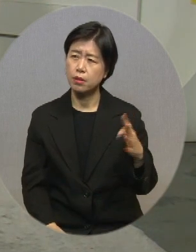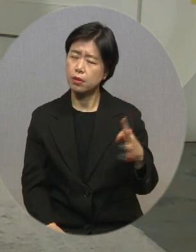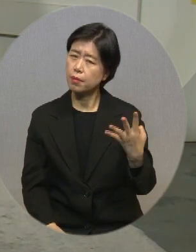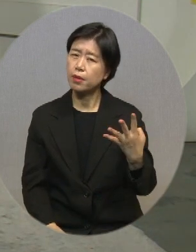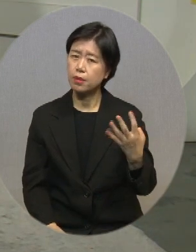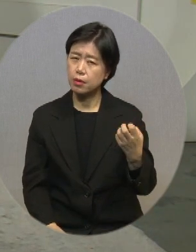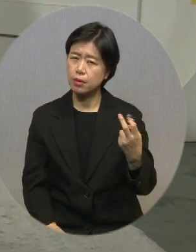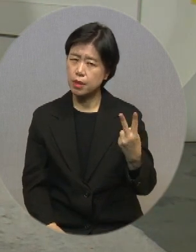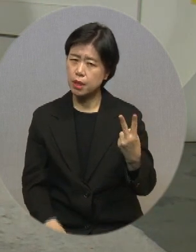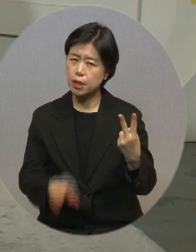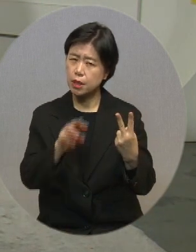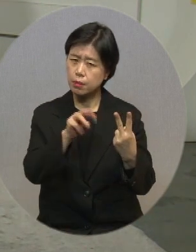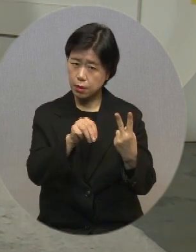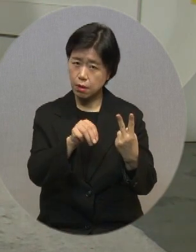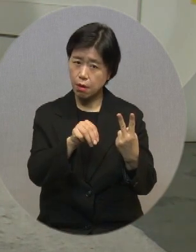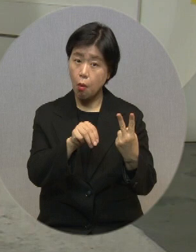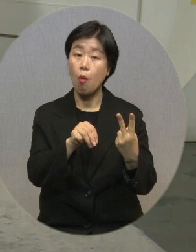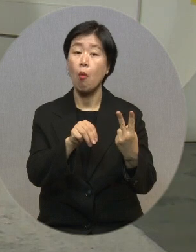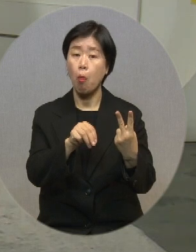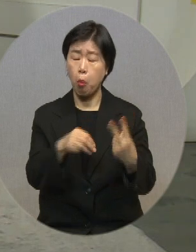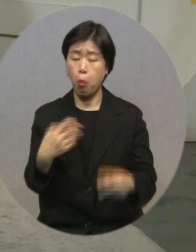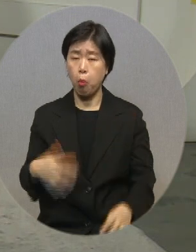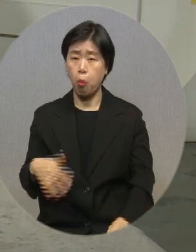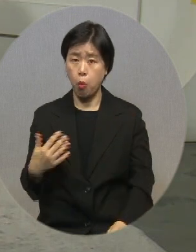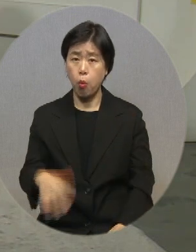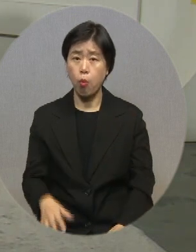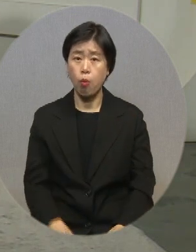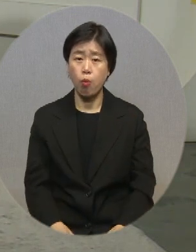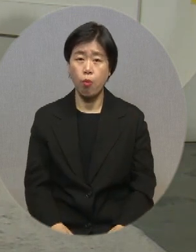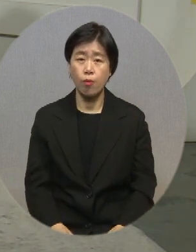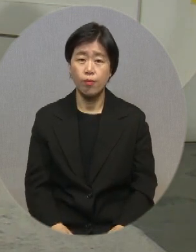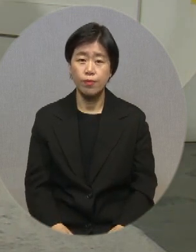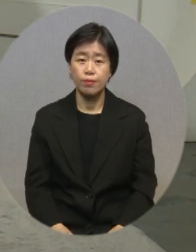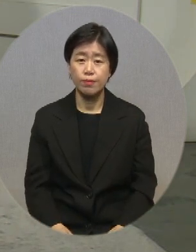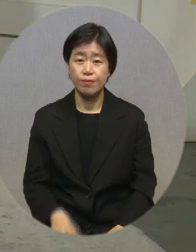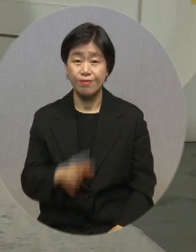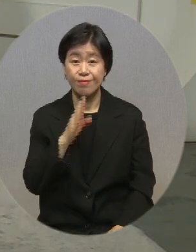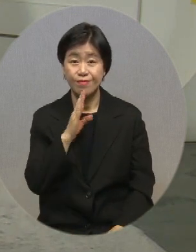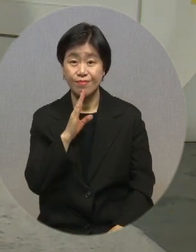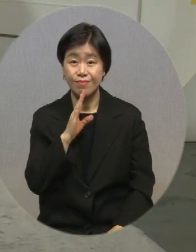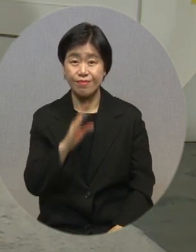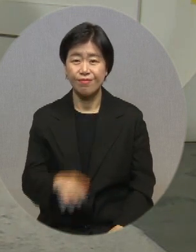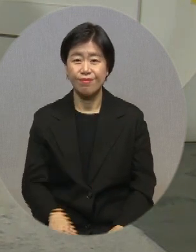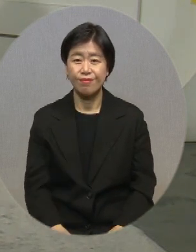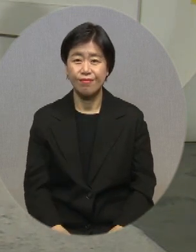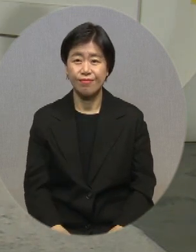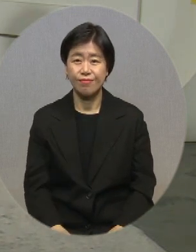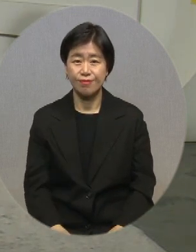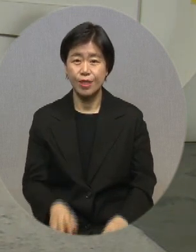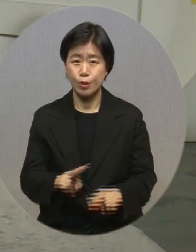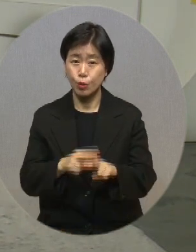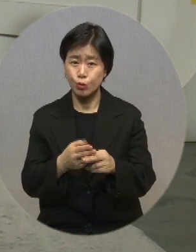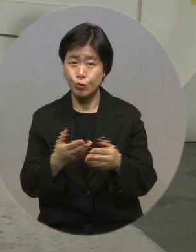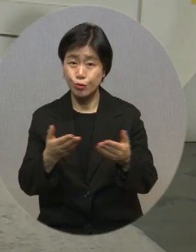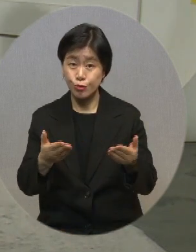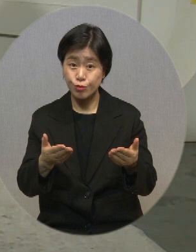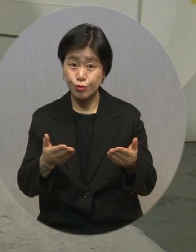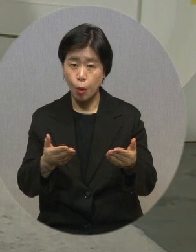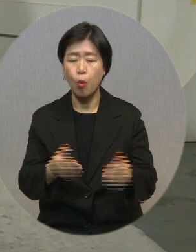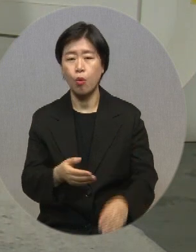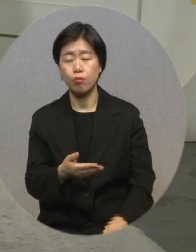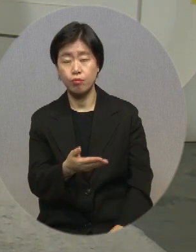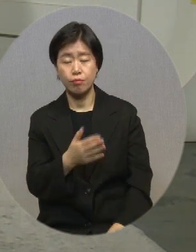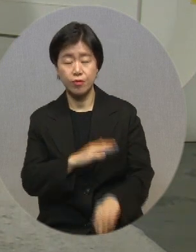442m. 442m. 네, 예. 대단하십니다. 맞췄습니다. 네. 야, 열광하는 관중 여러분들, 내 선물 보따리. 네.